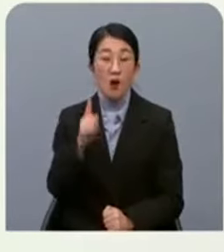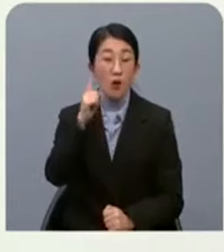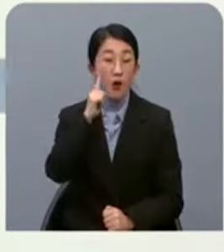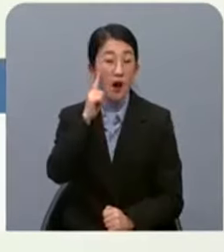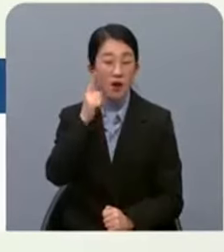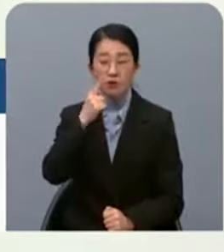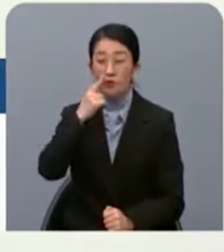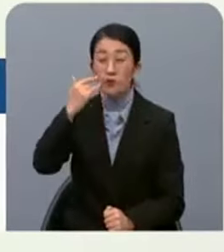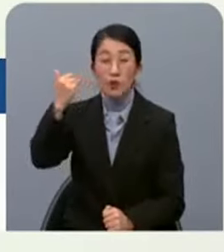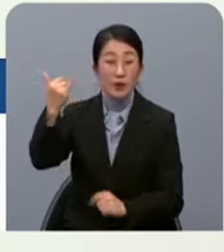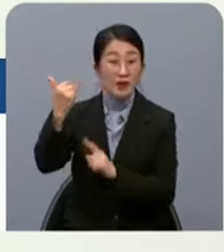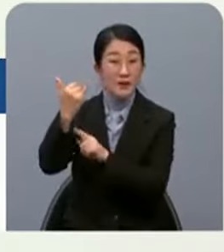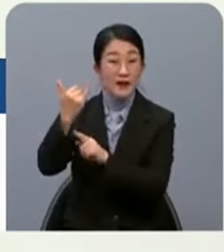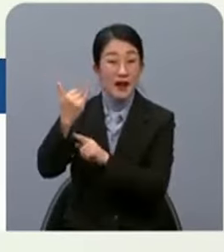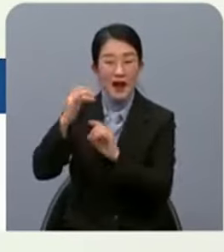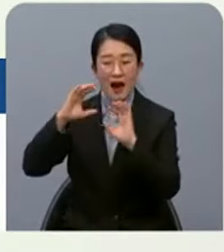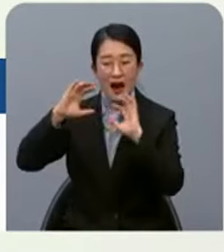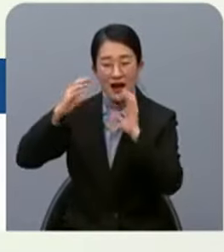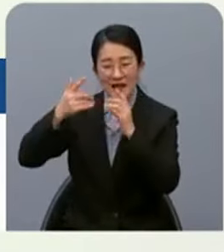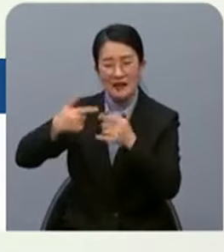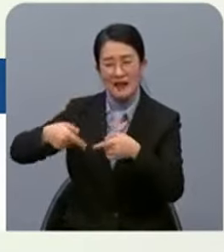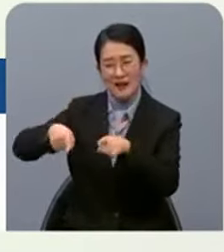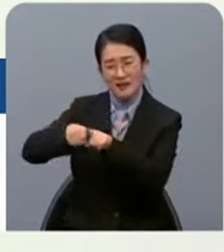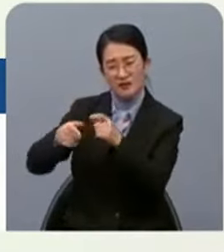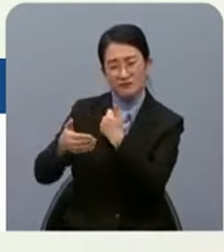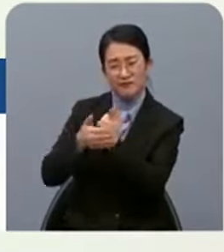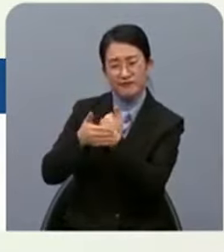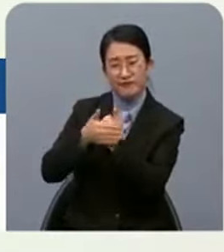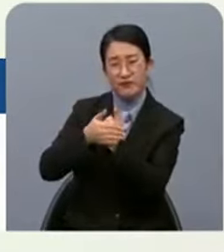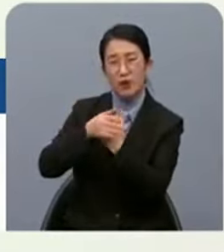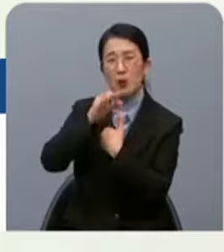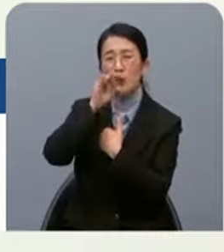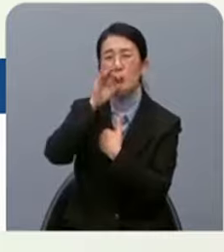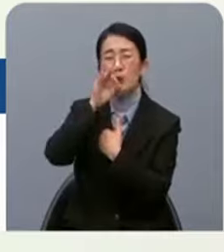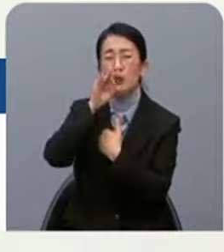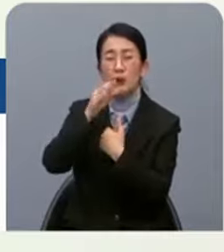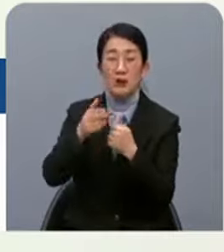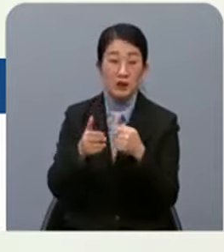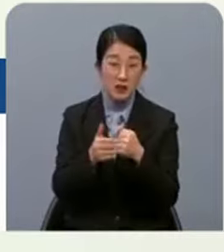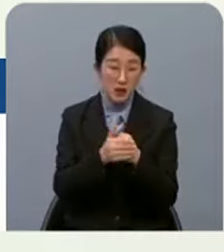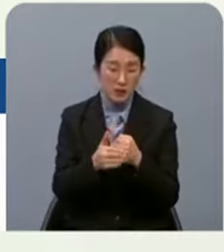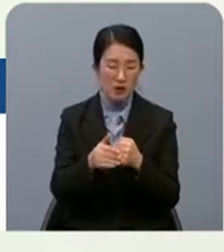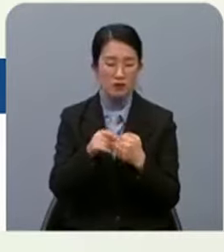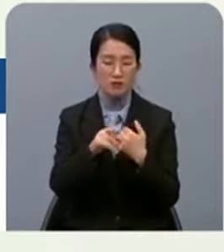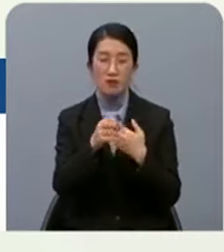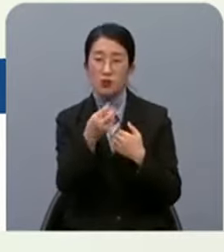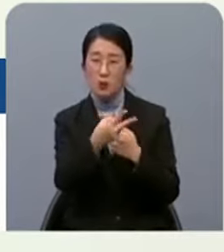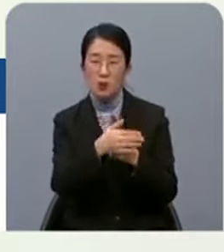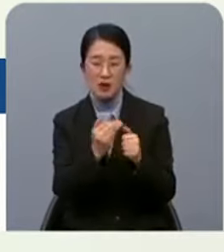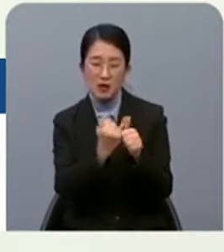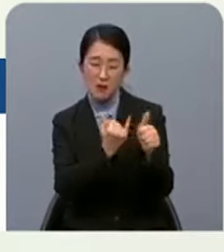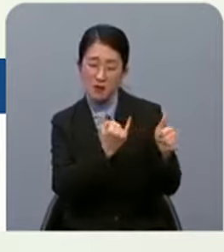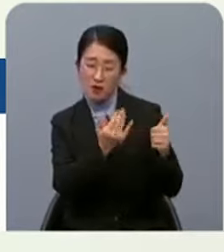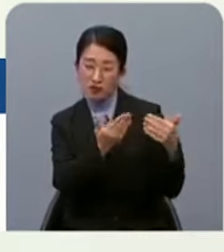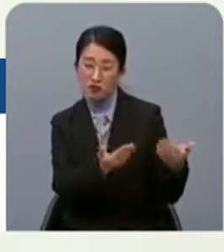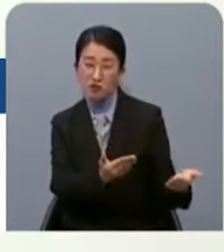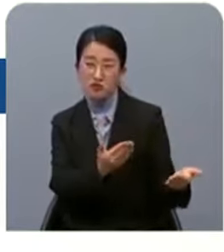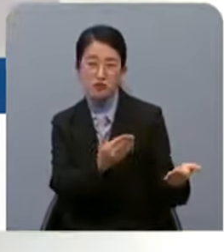부모님들이 저희는 아기를 같이 봐주실 환경이 아니라서요. 남편이 육아휴직을 쓸 수 있는 상황은